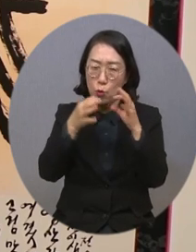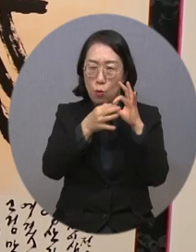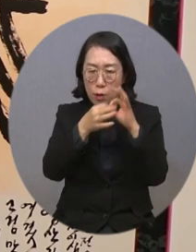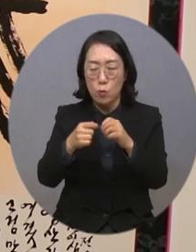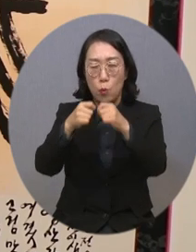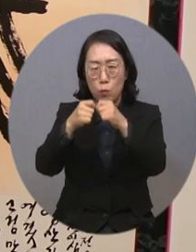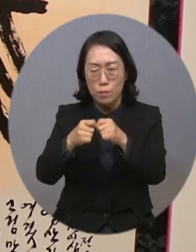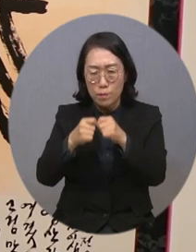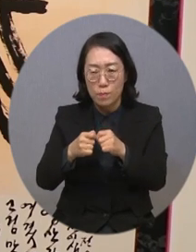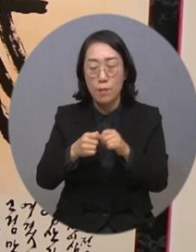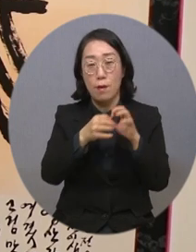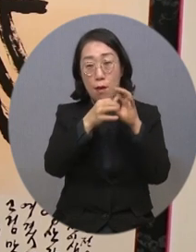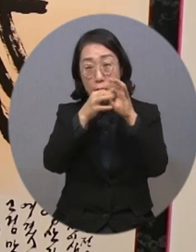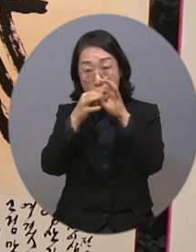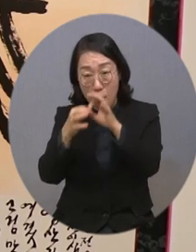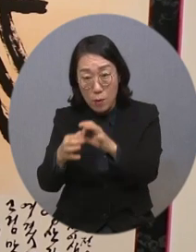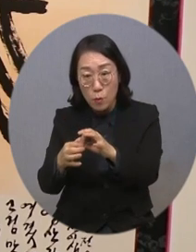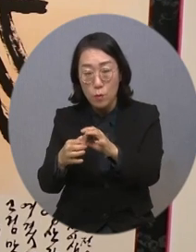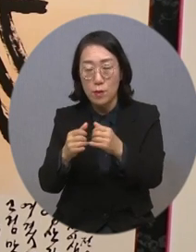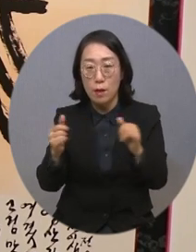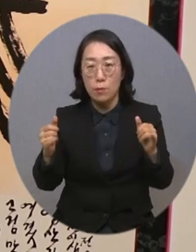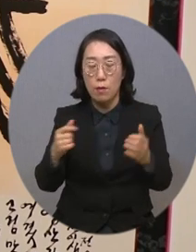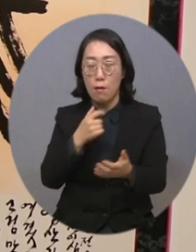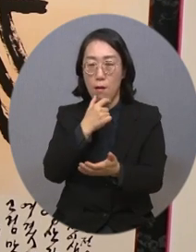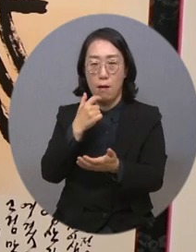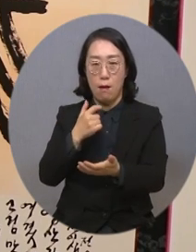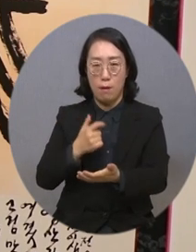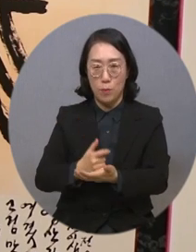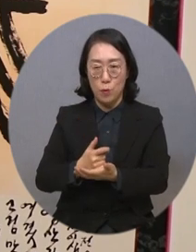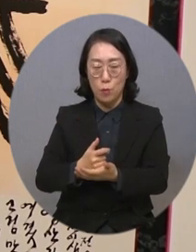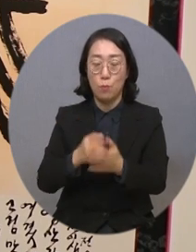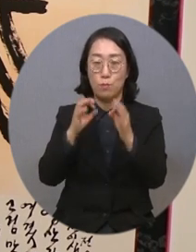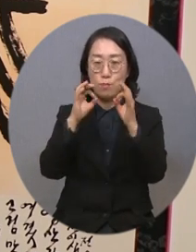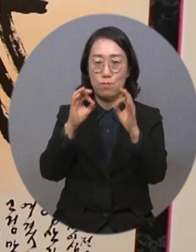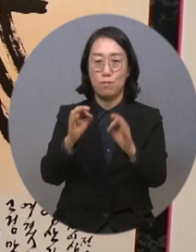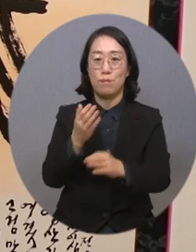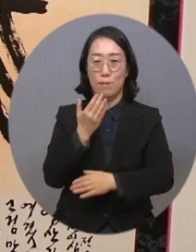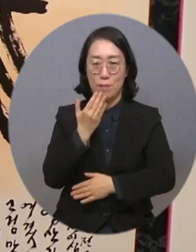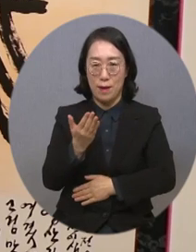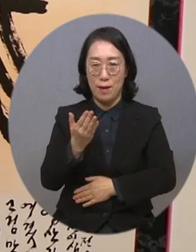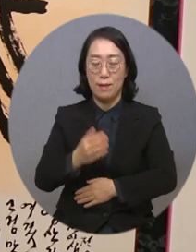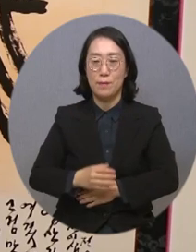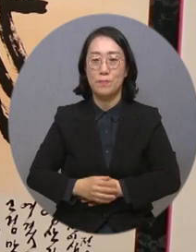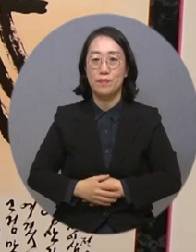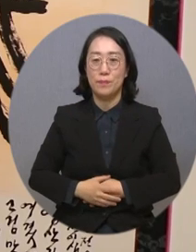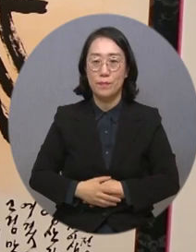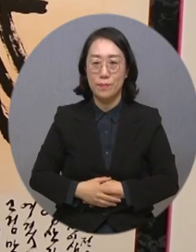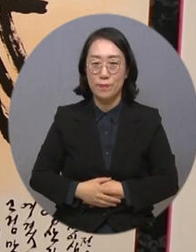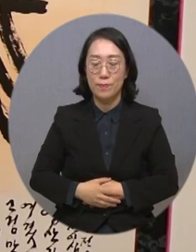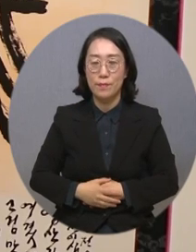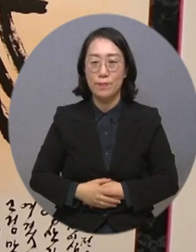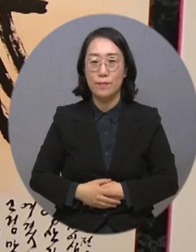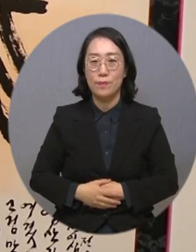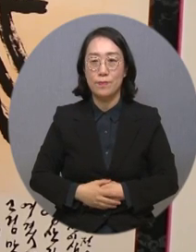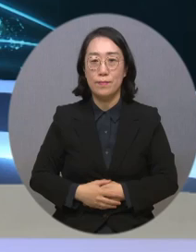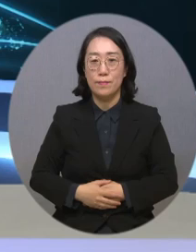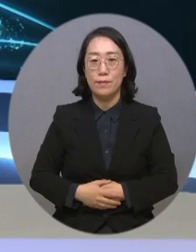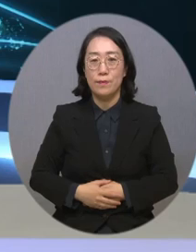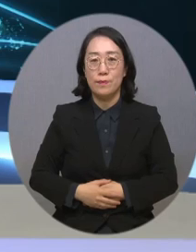손길로 꽃피워 사람들에게 깊은 감동을 선사하고 있습니다. 복지TV 뉴스 이소영입니다.